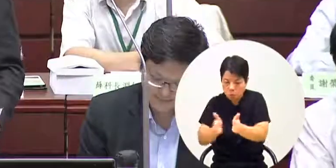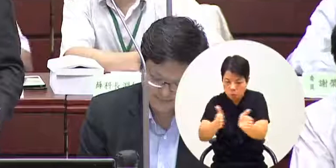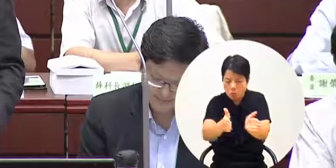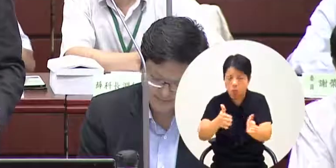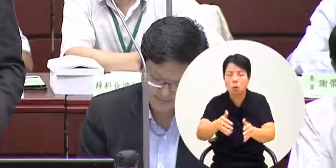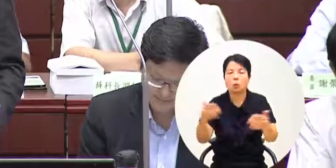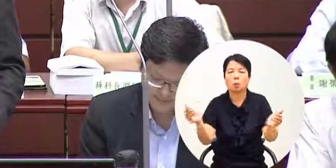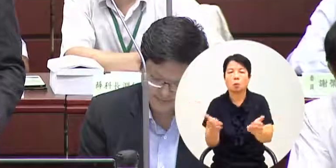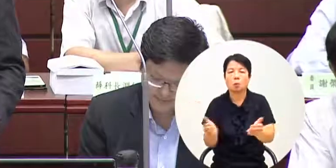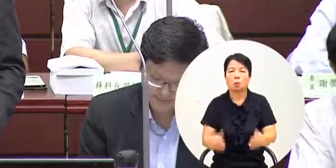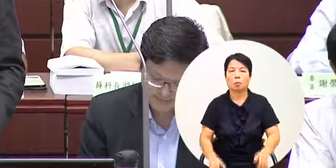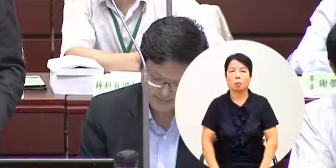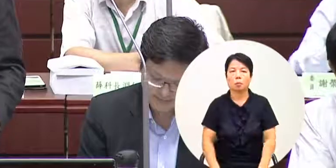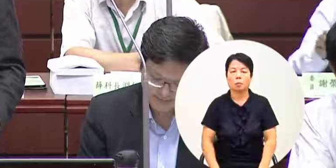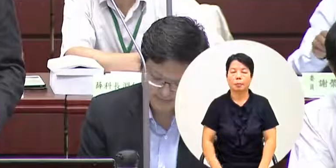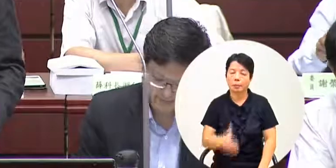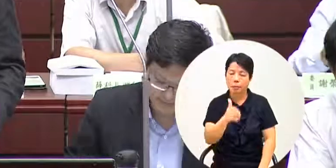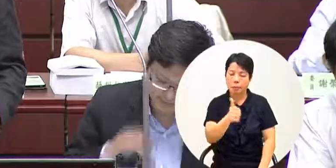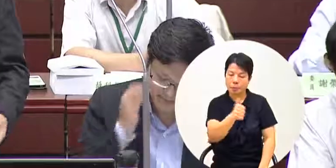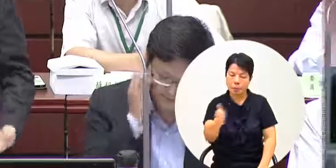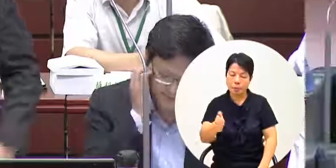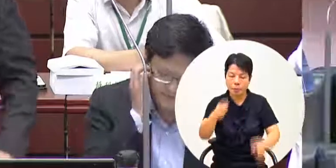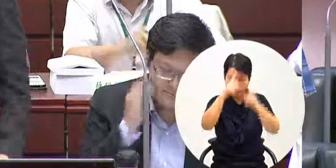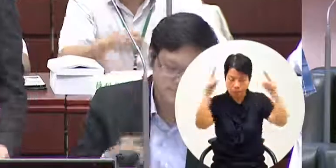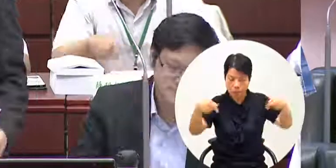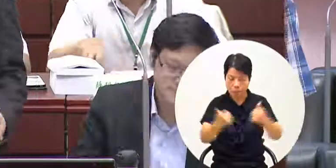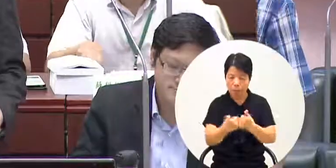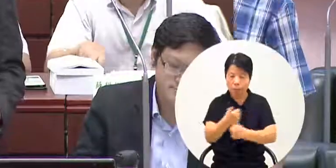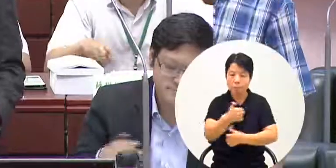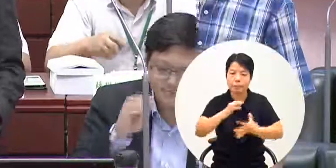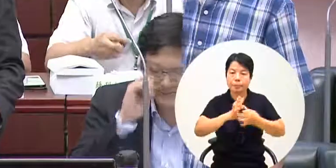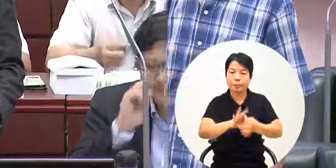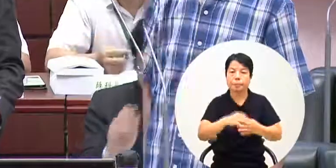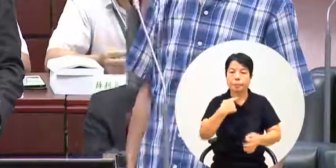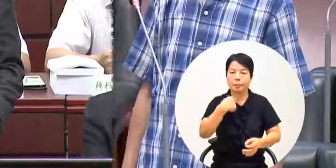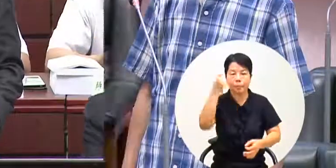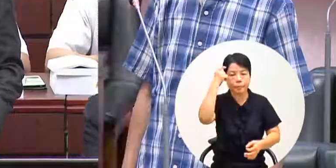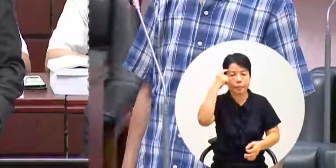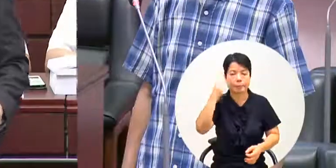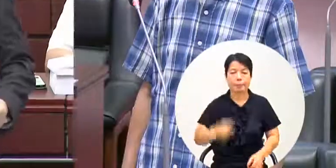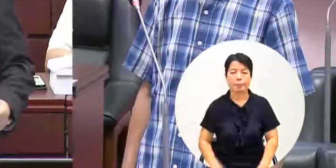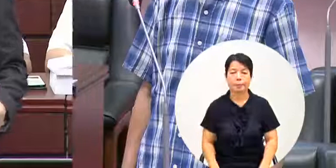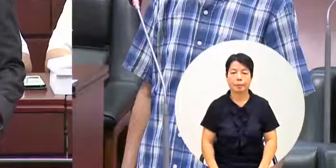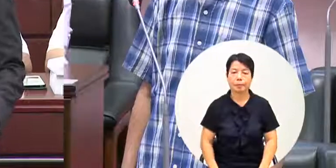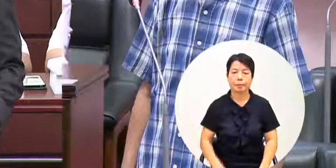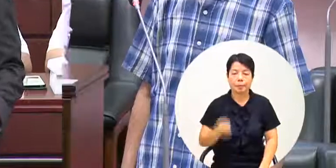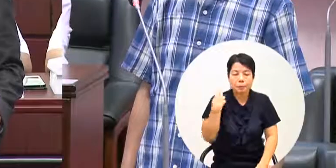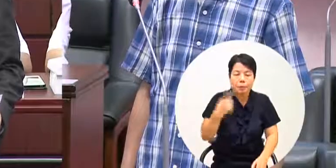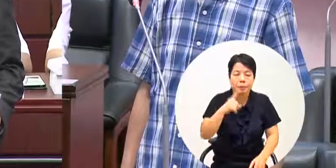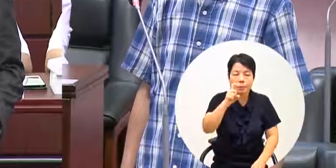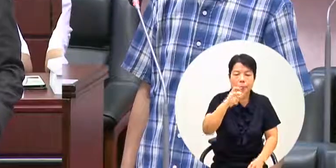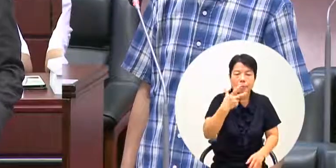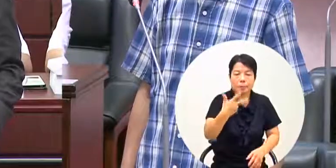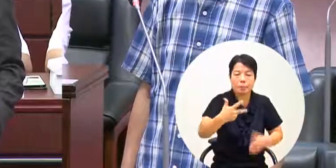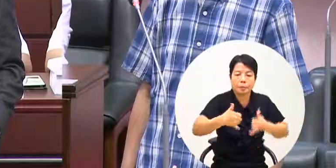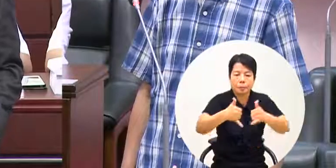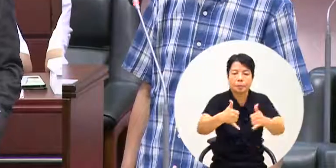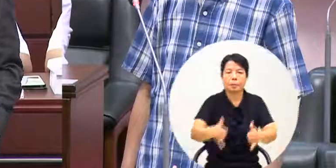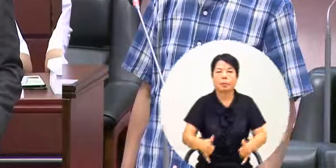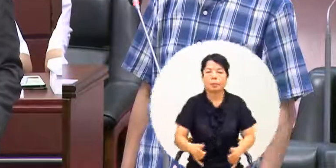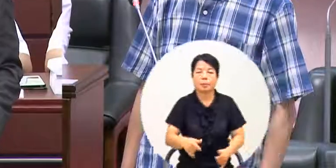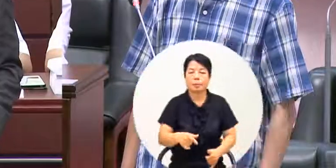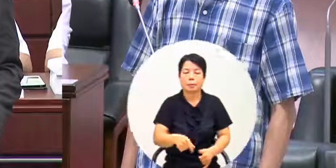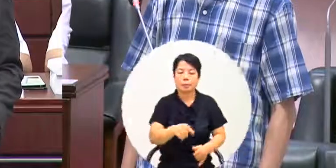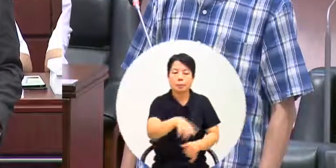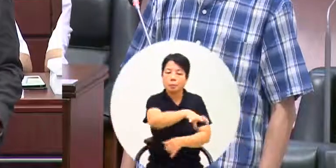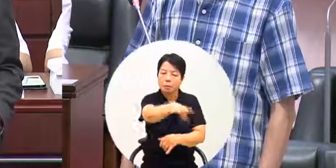谢周委的关心哈。那个，我想关于这个新台十七线呐，事实上这个大家地方